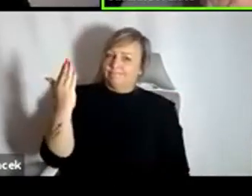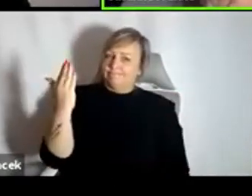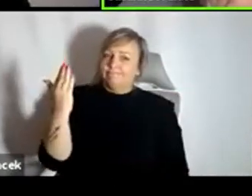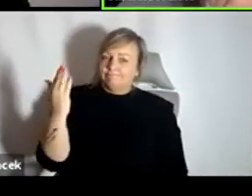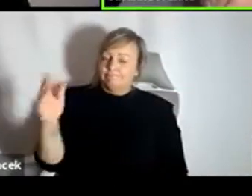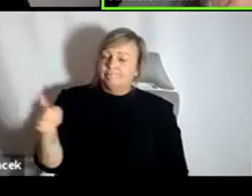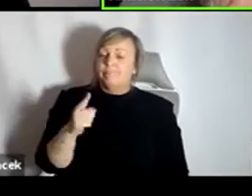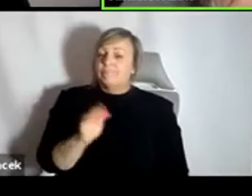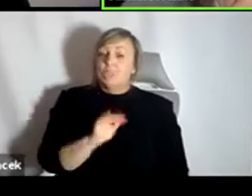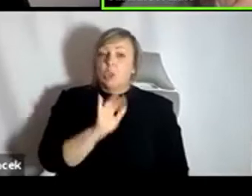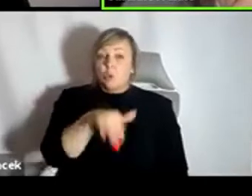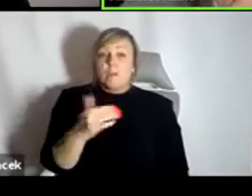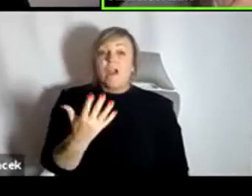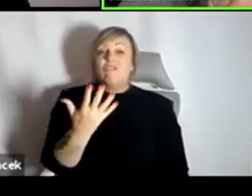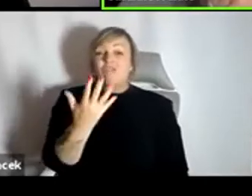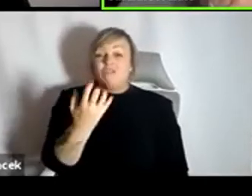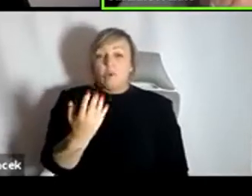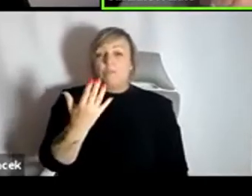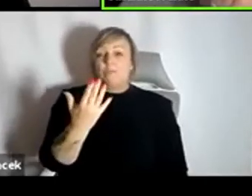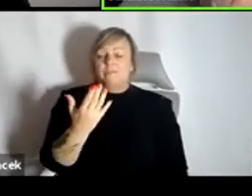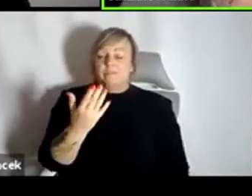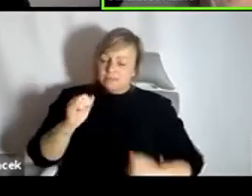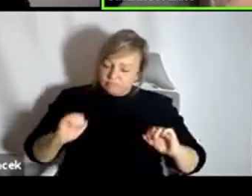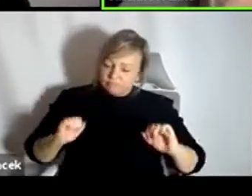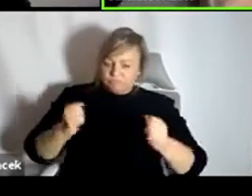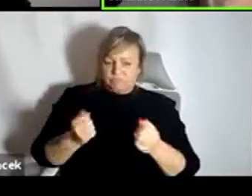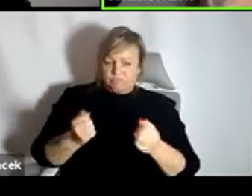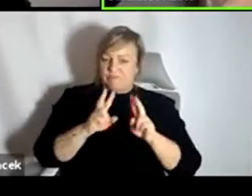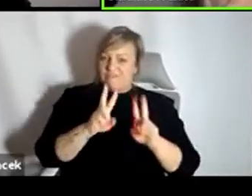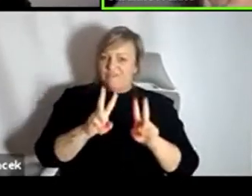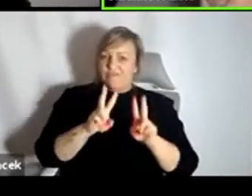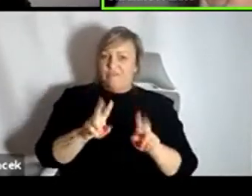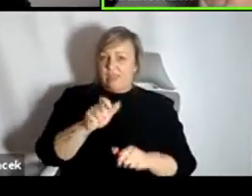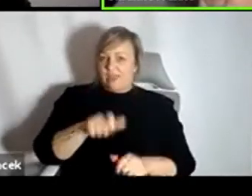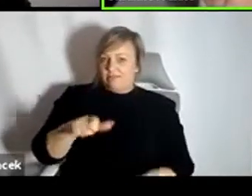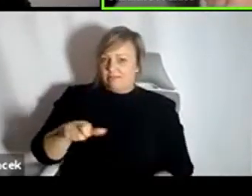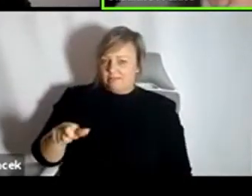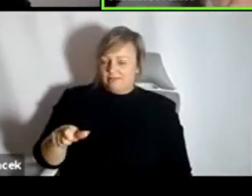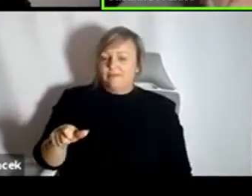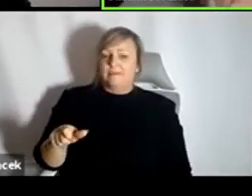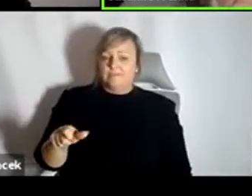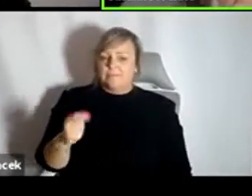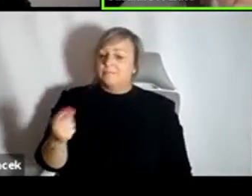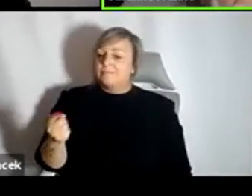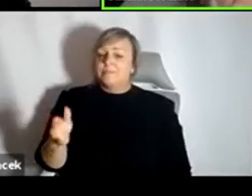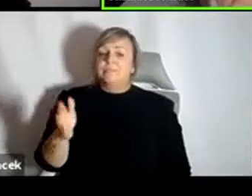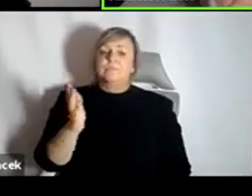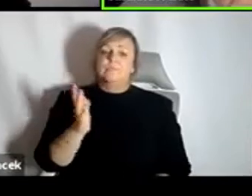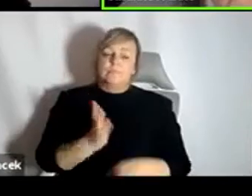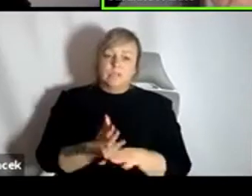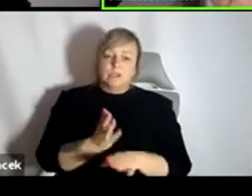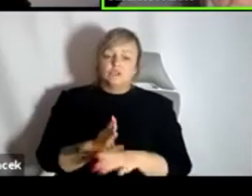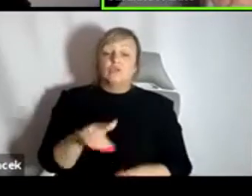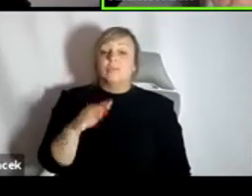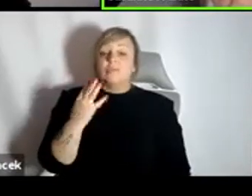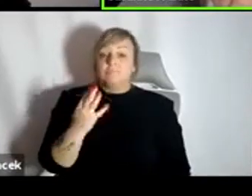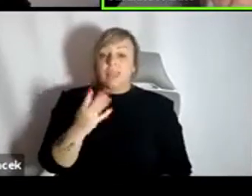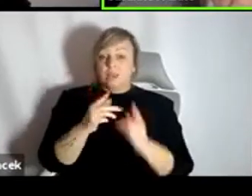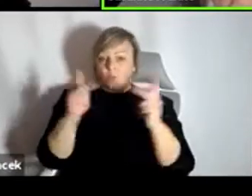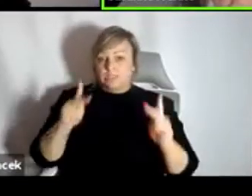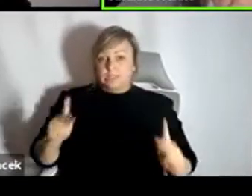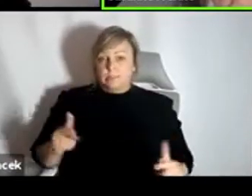50 engagierte Fans, die gearbeitet haben. Und die haben ja bereits 4 Konzepte